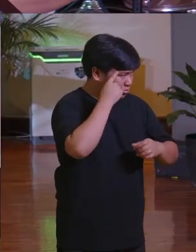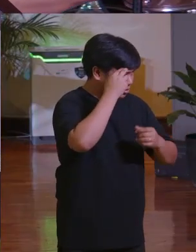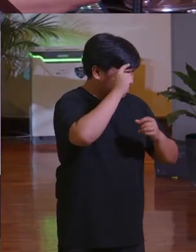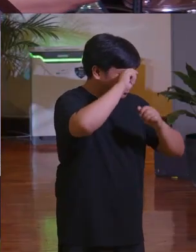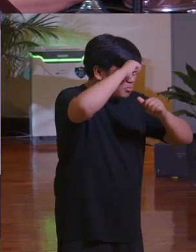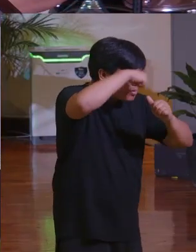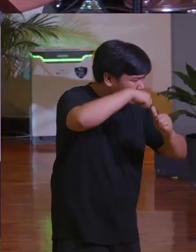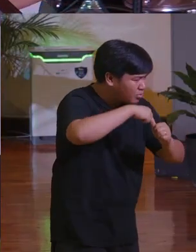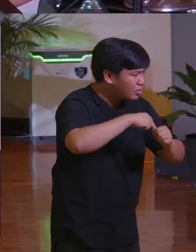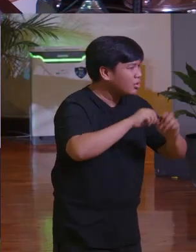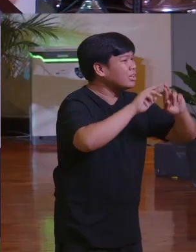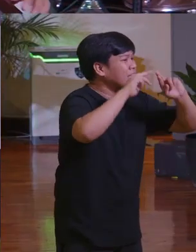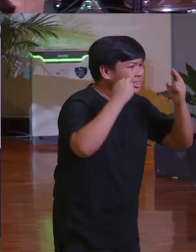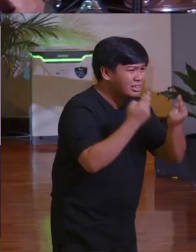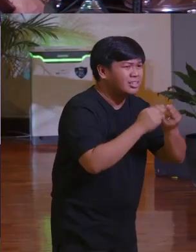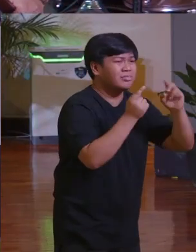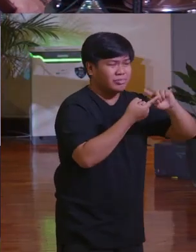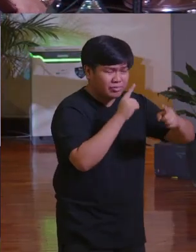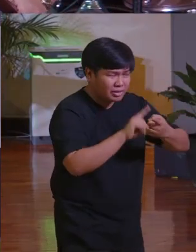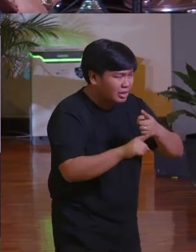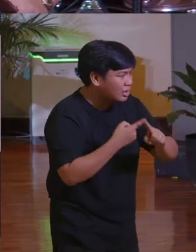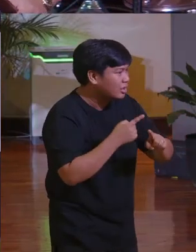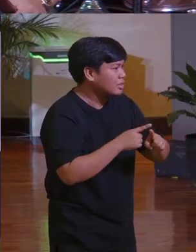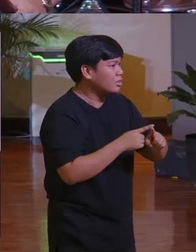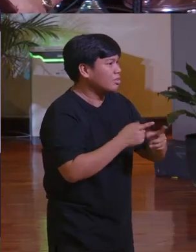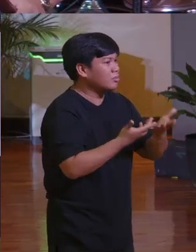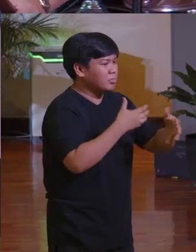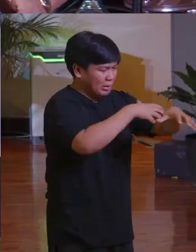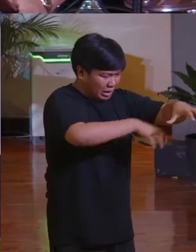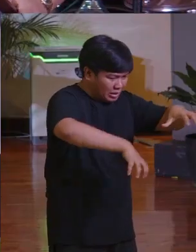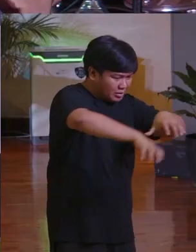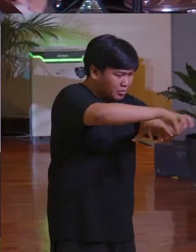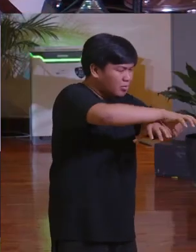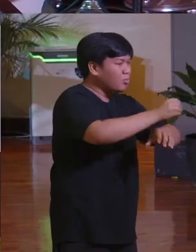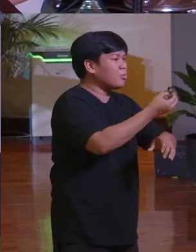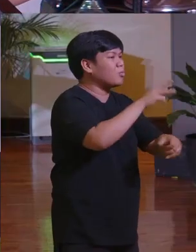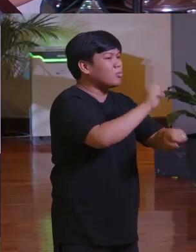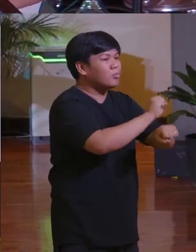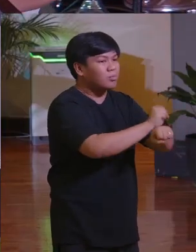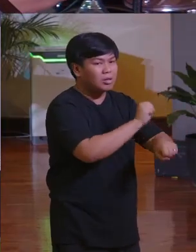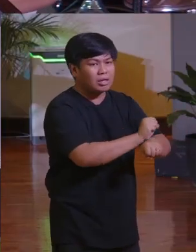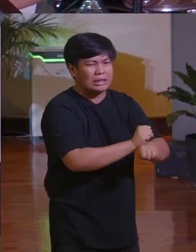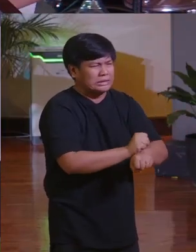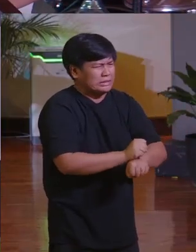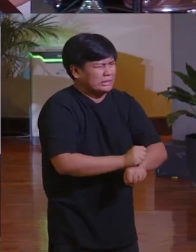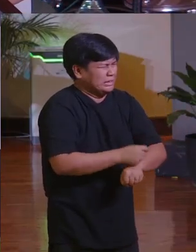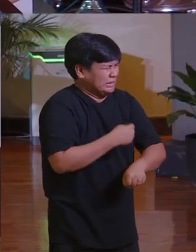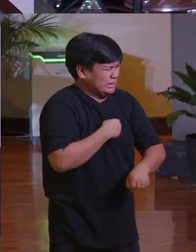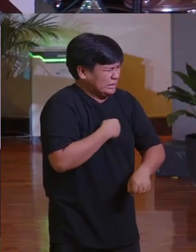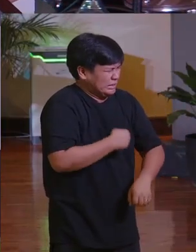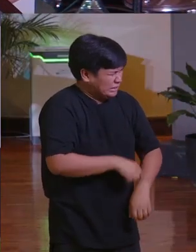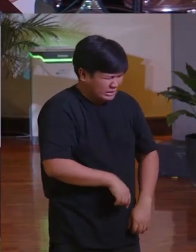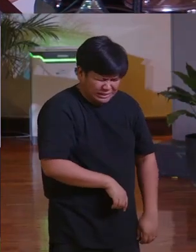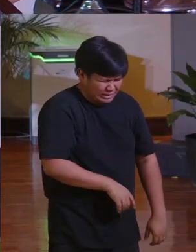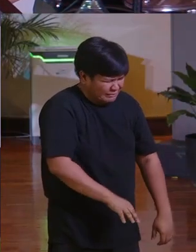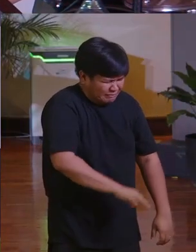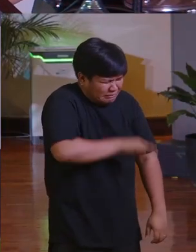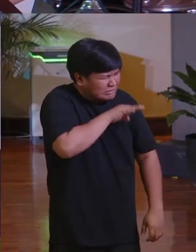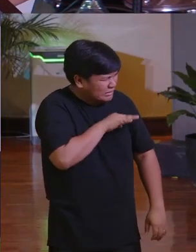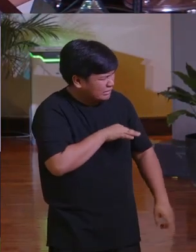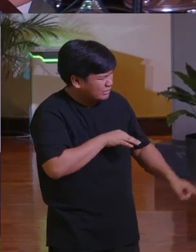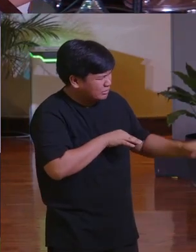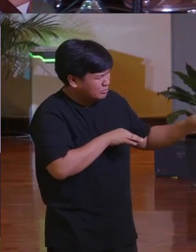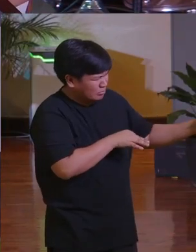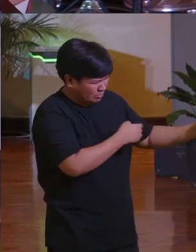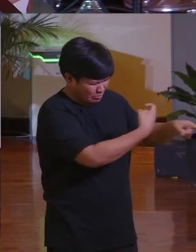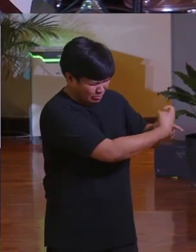Meron ba kayong kamag-anak, o kaibigan, o kapitbahay, o kaopisina, na inis kayo, o hindi